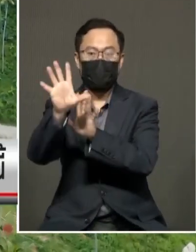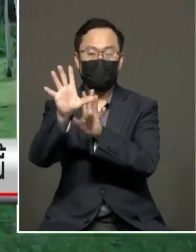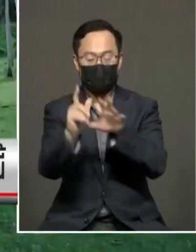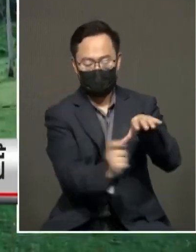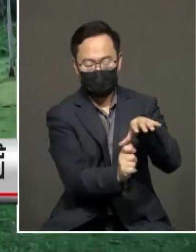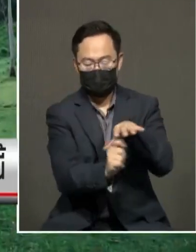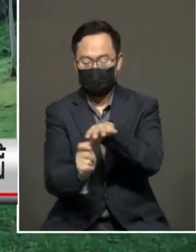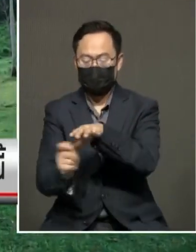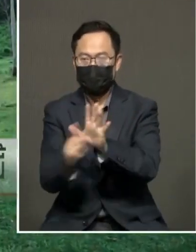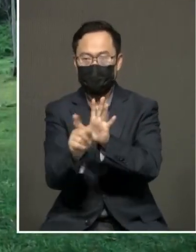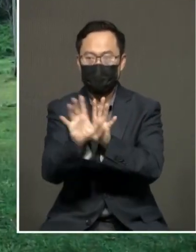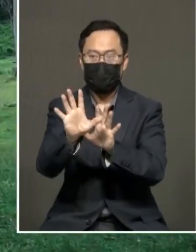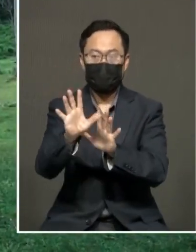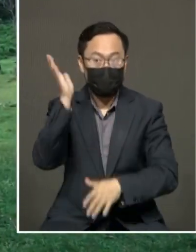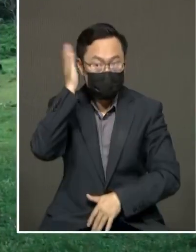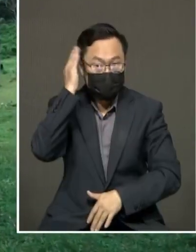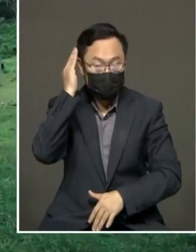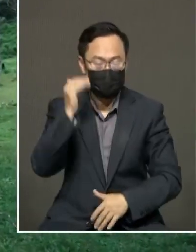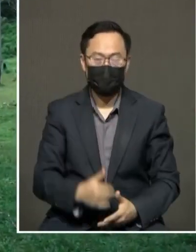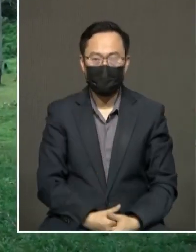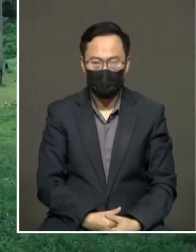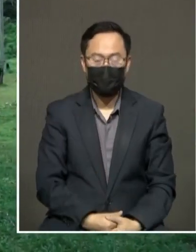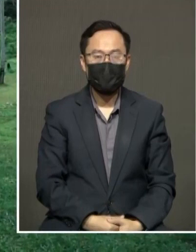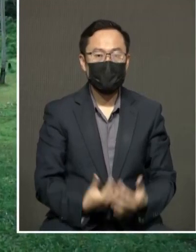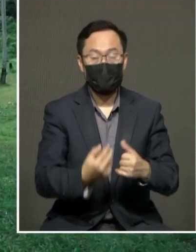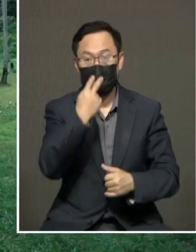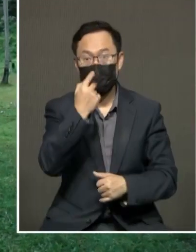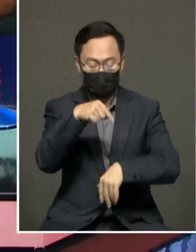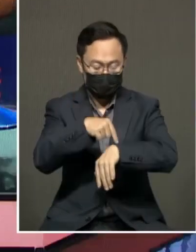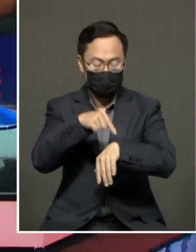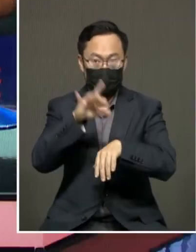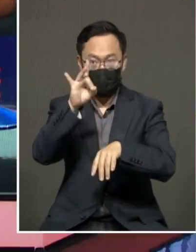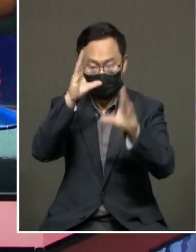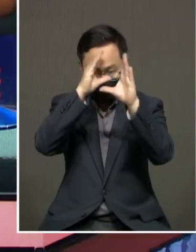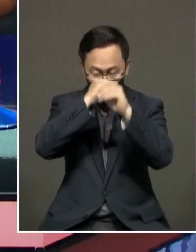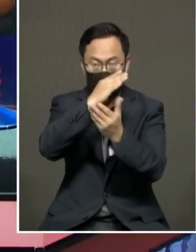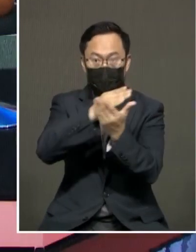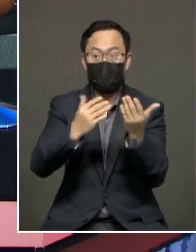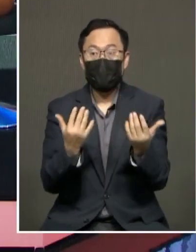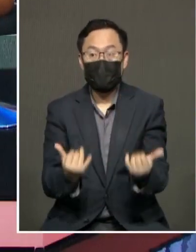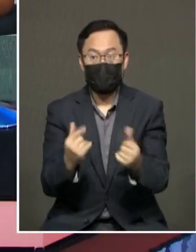ามารถกันอย่างเต็มที่ค่ะก็ติดตามการถ่ายทอดสดกันได้นะคะค่ำคืนวันนี้วัน